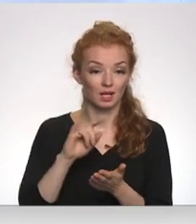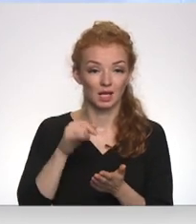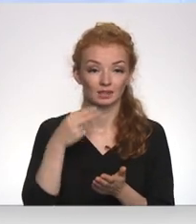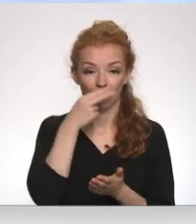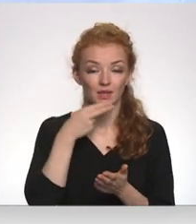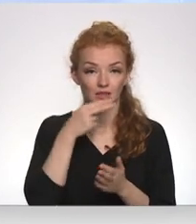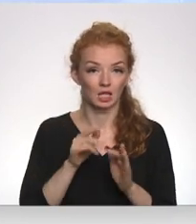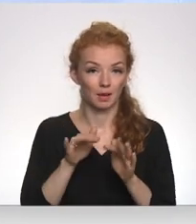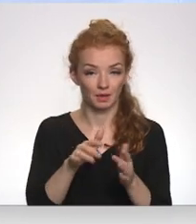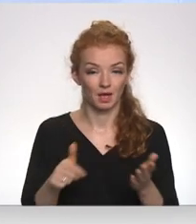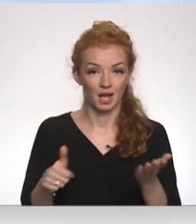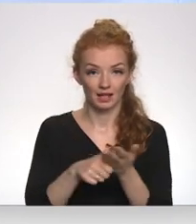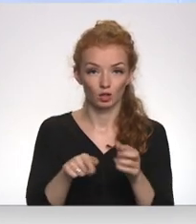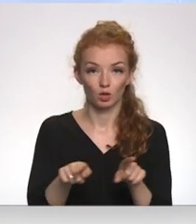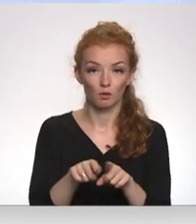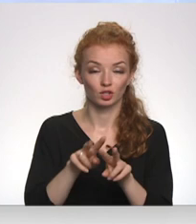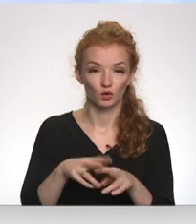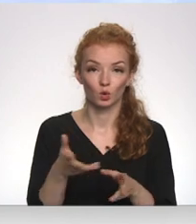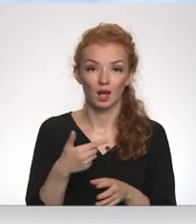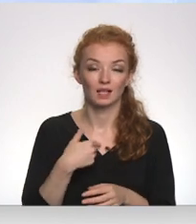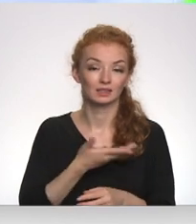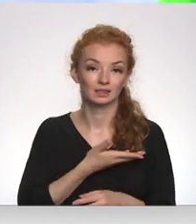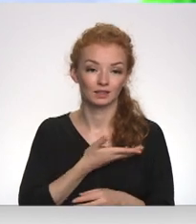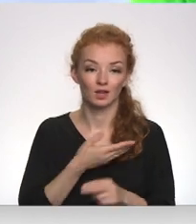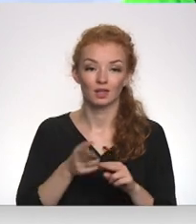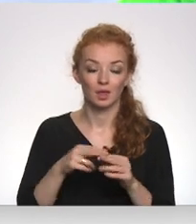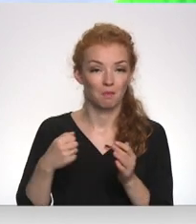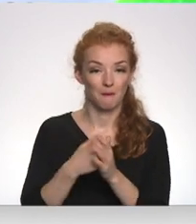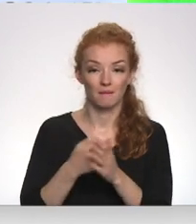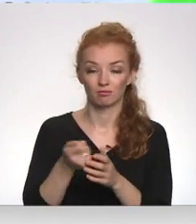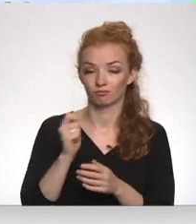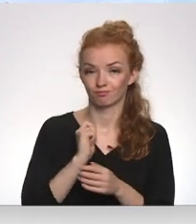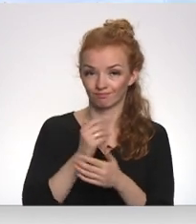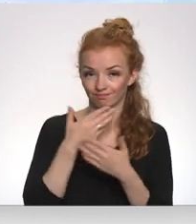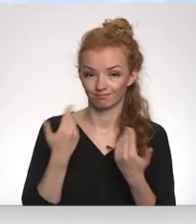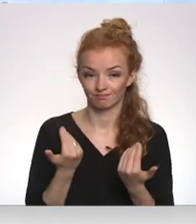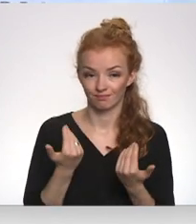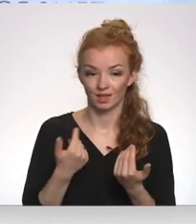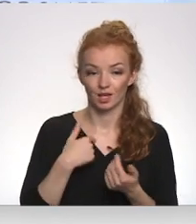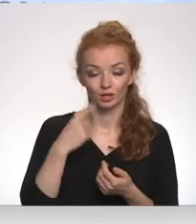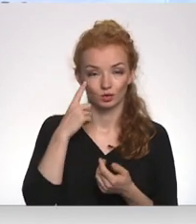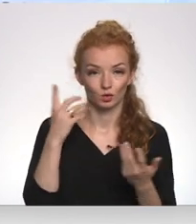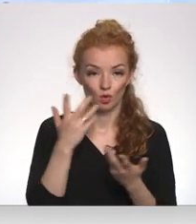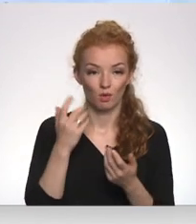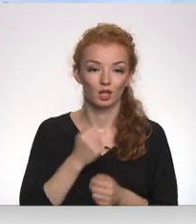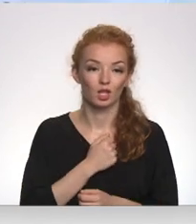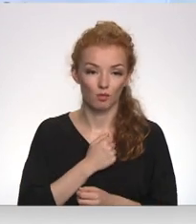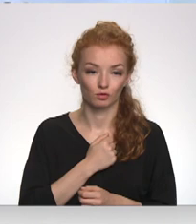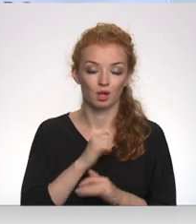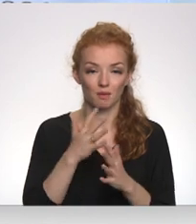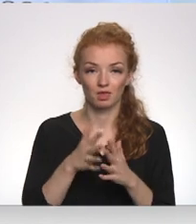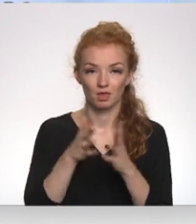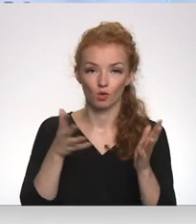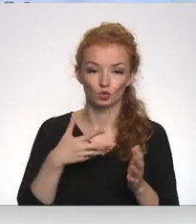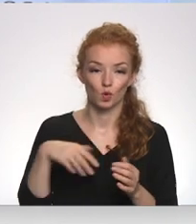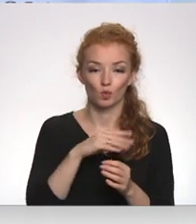saimnieciskā darbība reģistrēta tajā pašā vietā, kur es dzīvoju, tad nekāda pabalsta netiek piemērota, tad līdz ar to. Es domāju, ka diemžēl, bet daudz no